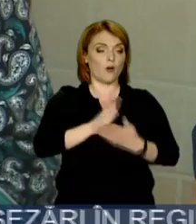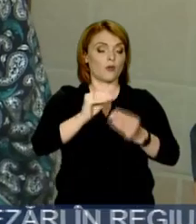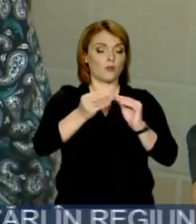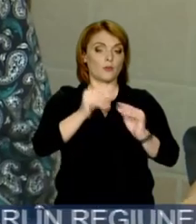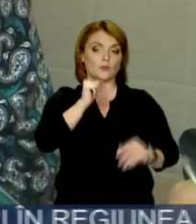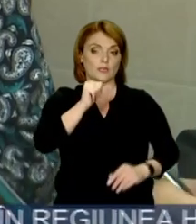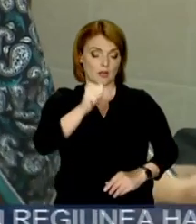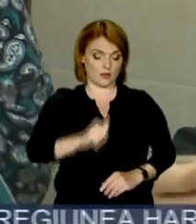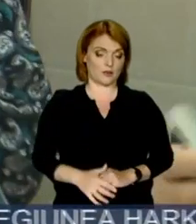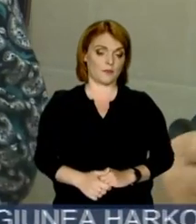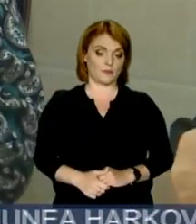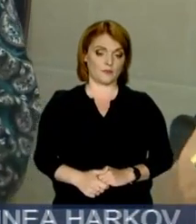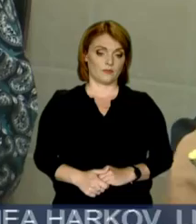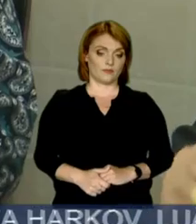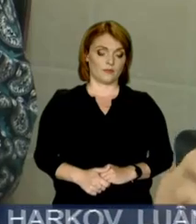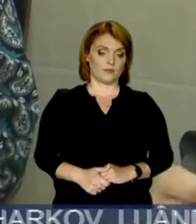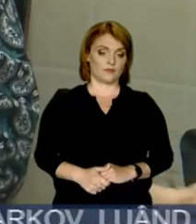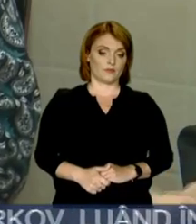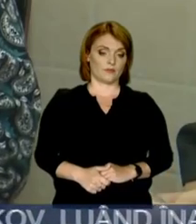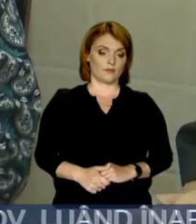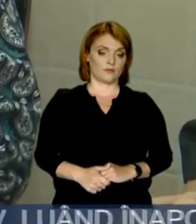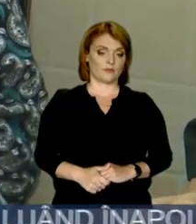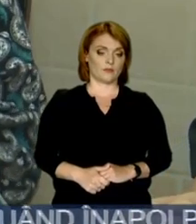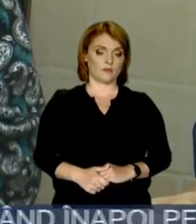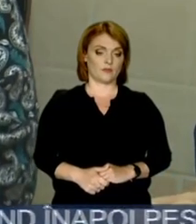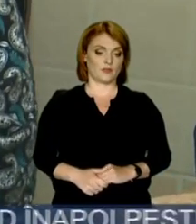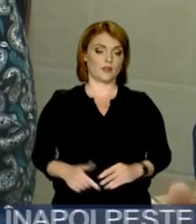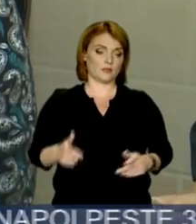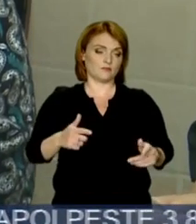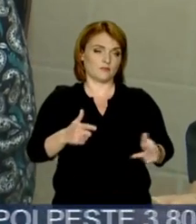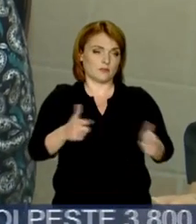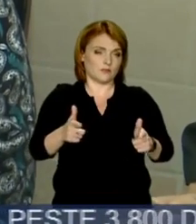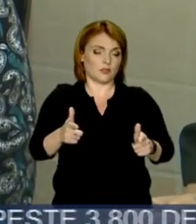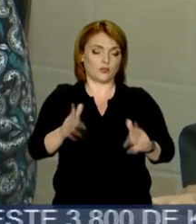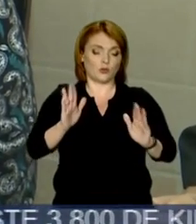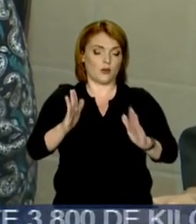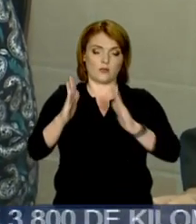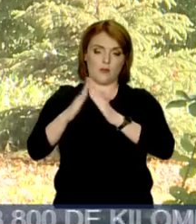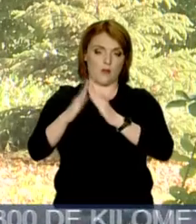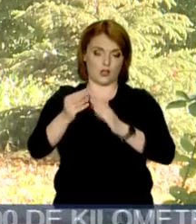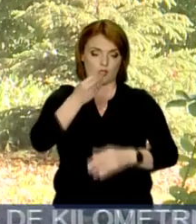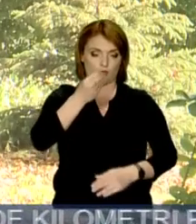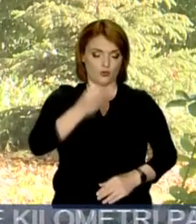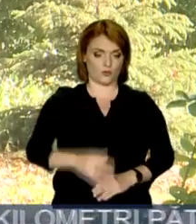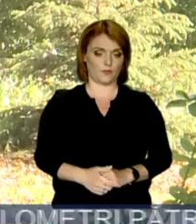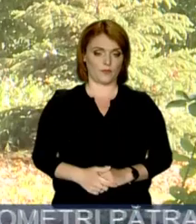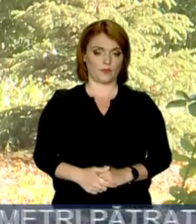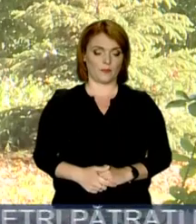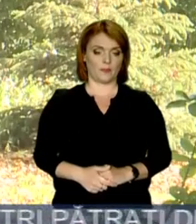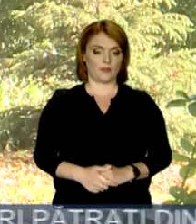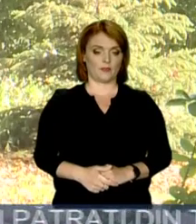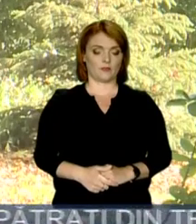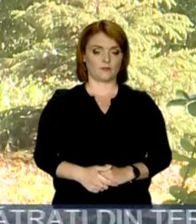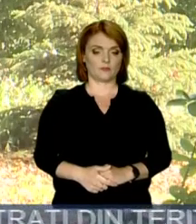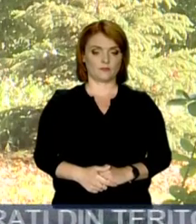zahăr. Și stăruim mai mult ca de casă mâncare să fie. Bugetul total a azilului